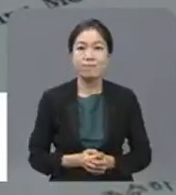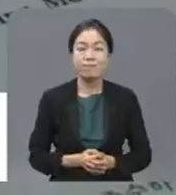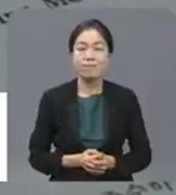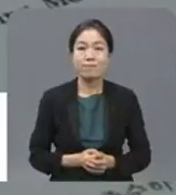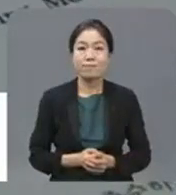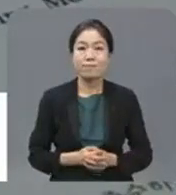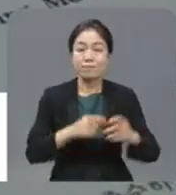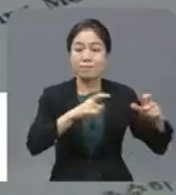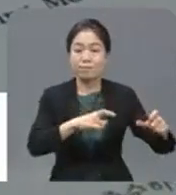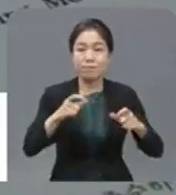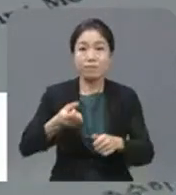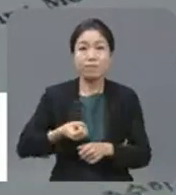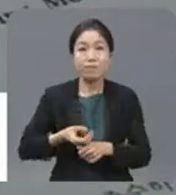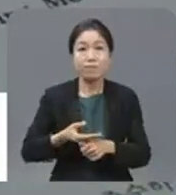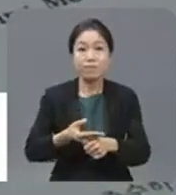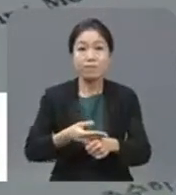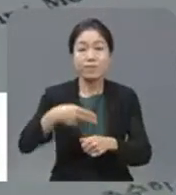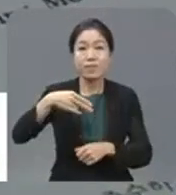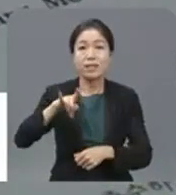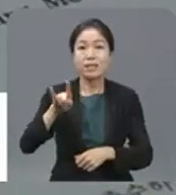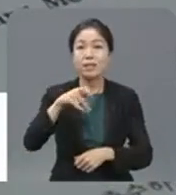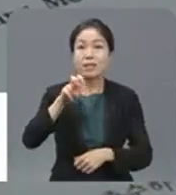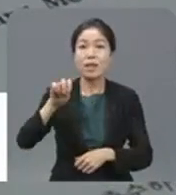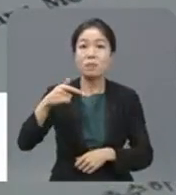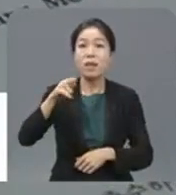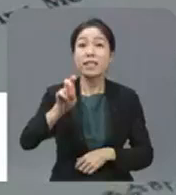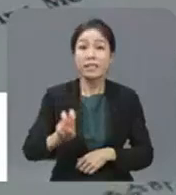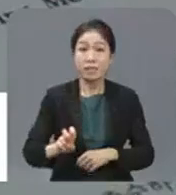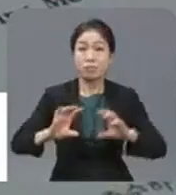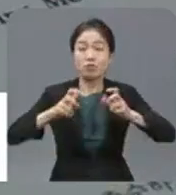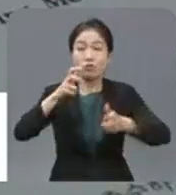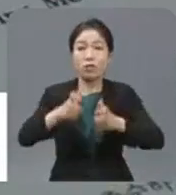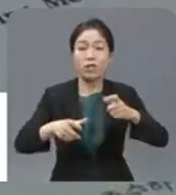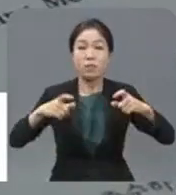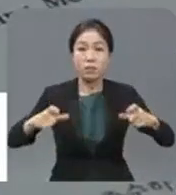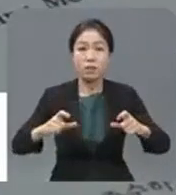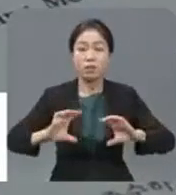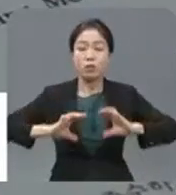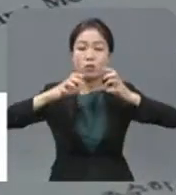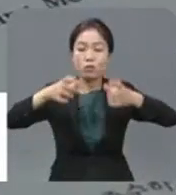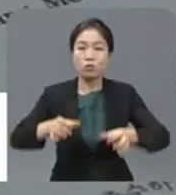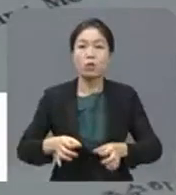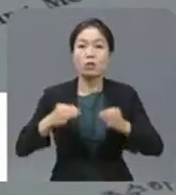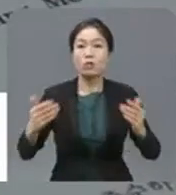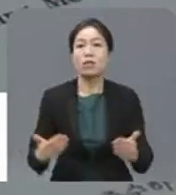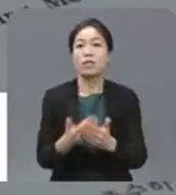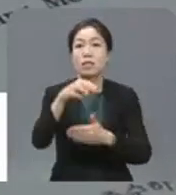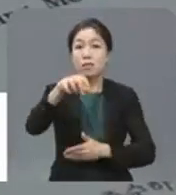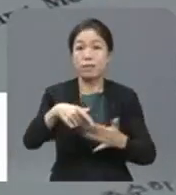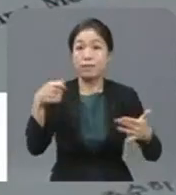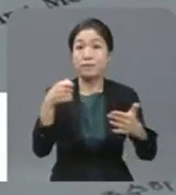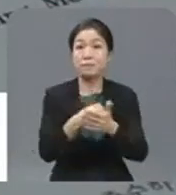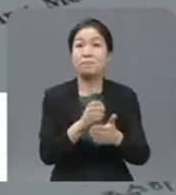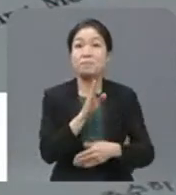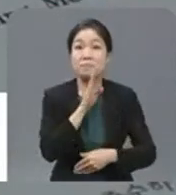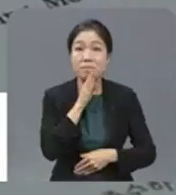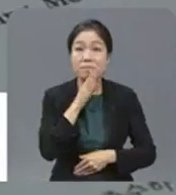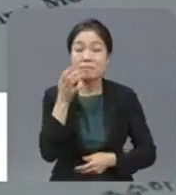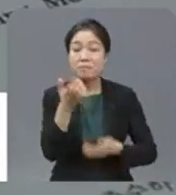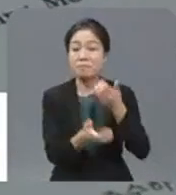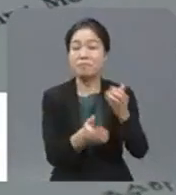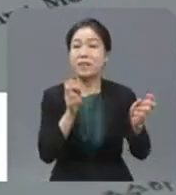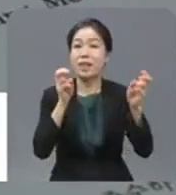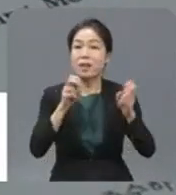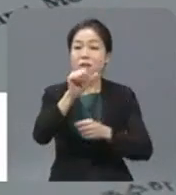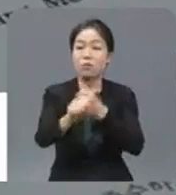네트워크 소식입니다 새만금 국가산업단지가 국제 투자진흥지구로 지정됐죠 입주기업은